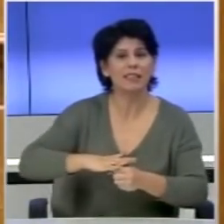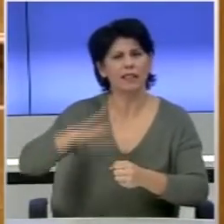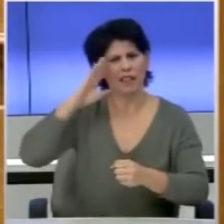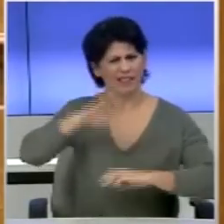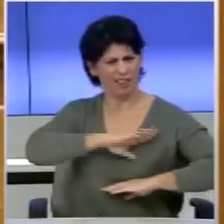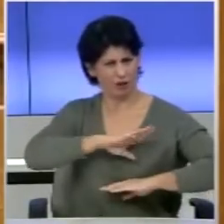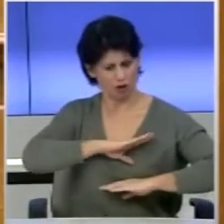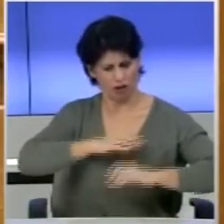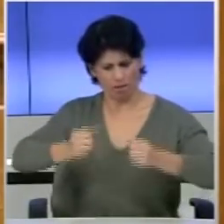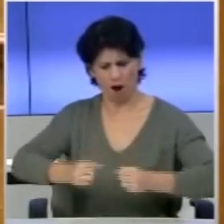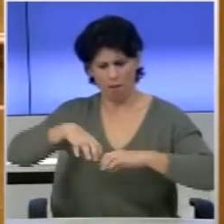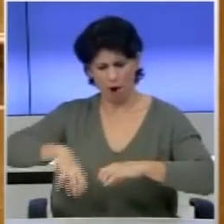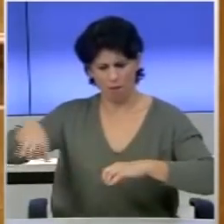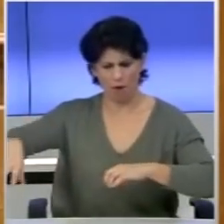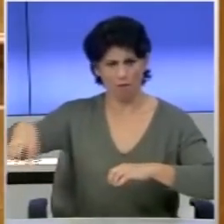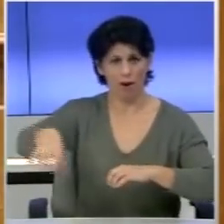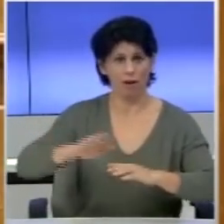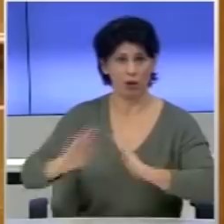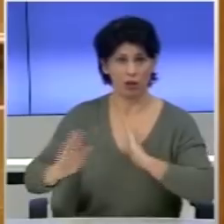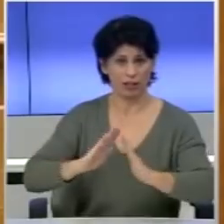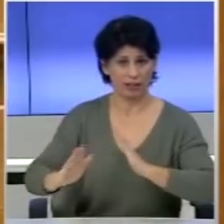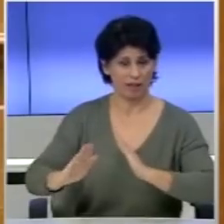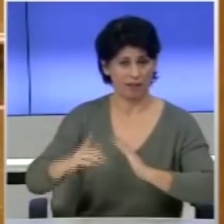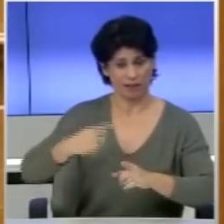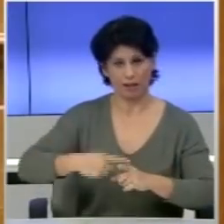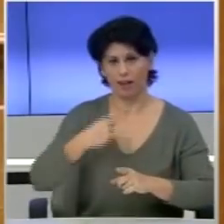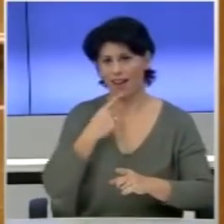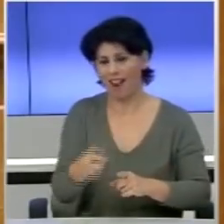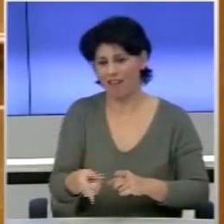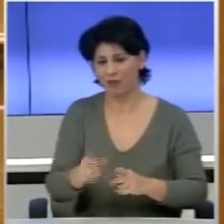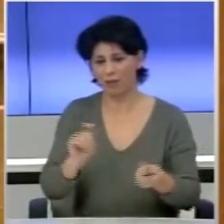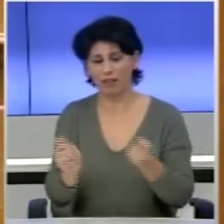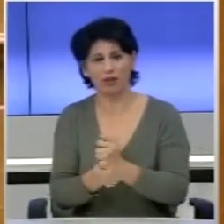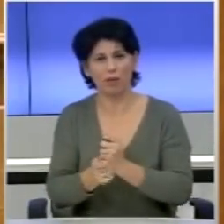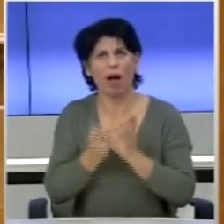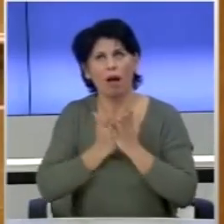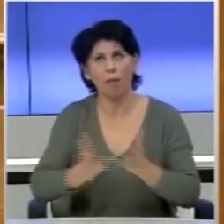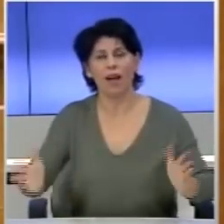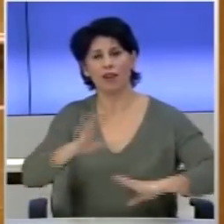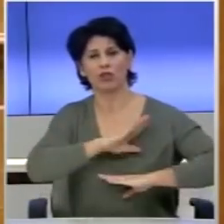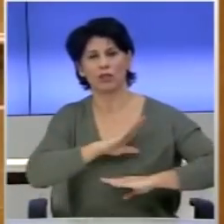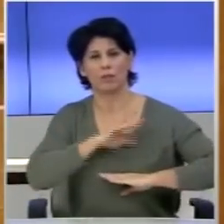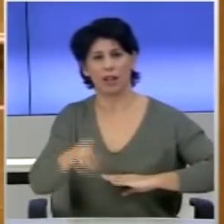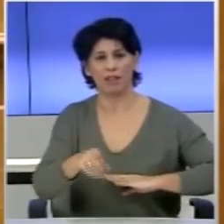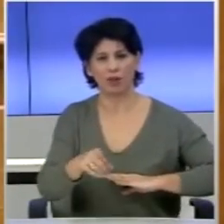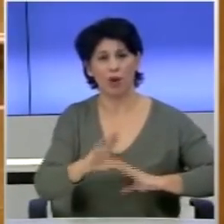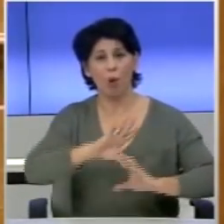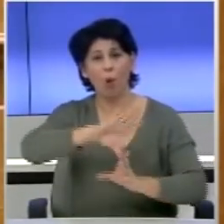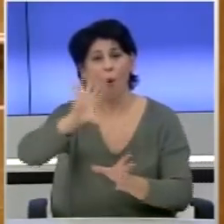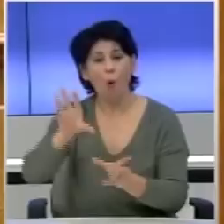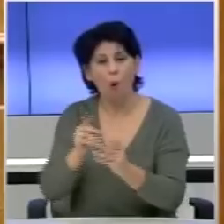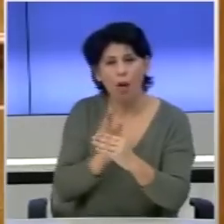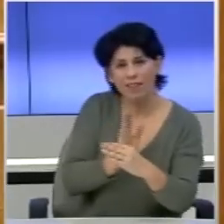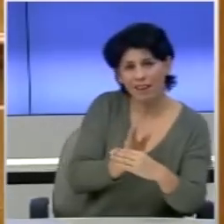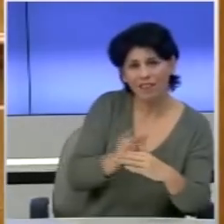της μετατροπής της Ελλάδας σε ένα απέραντο αμερικάνικο και νατοϊκό στρατόπεδο είναι όσα κρύβεται από τον ελληνικό